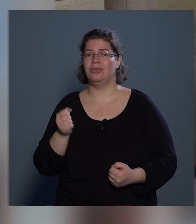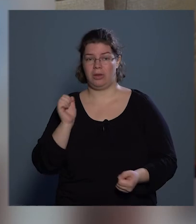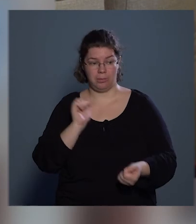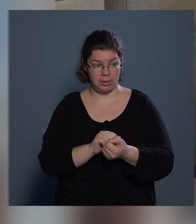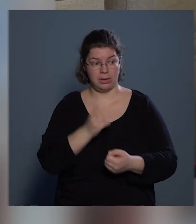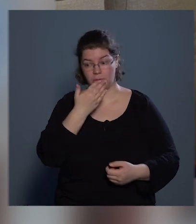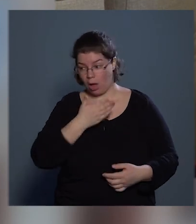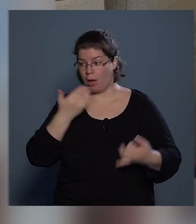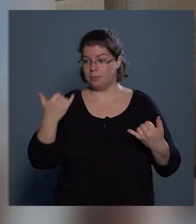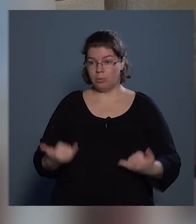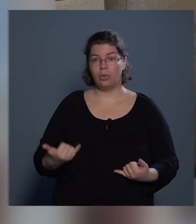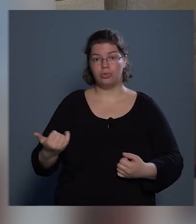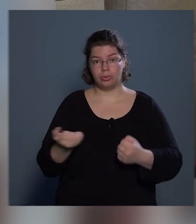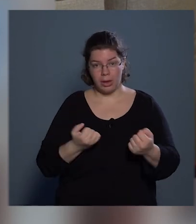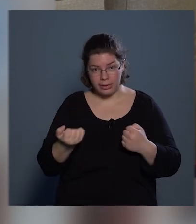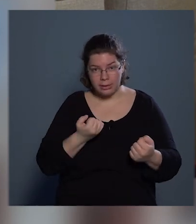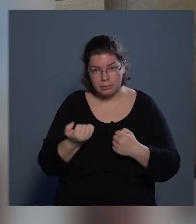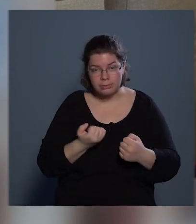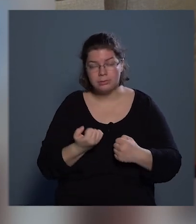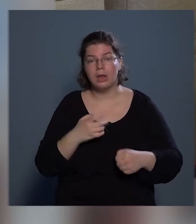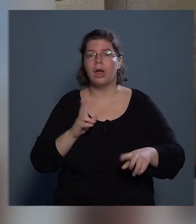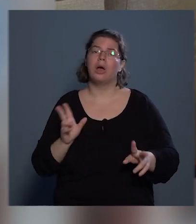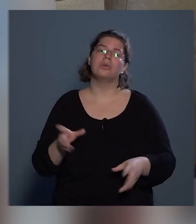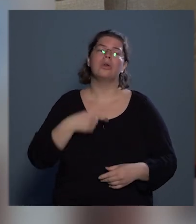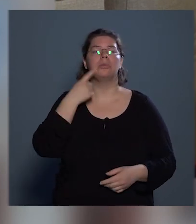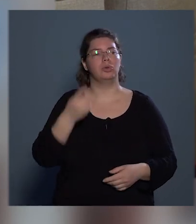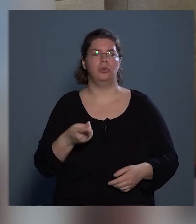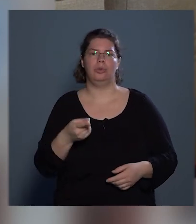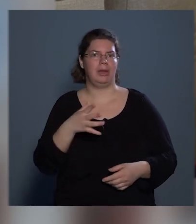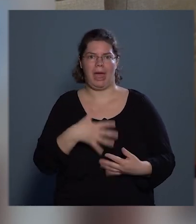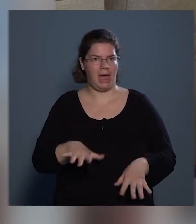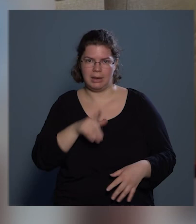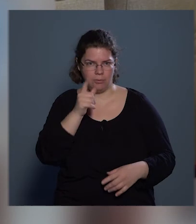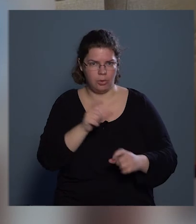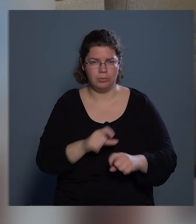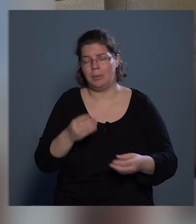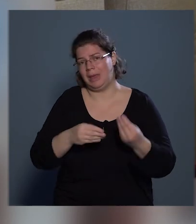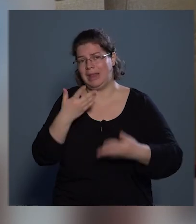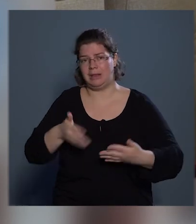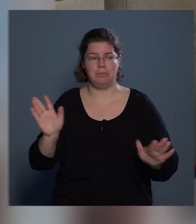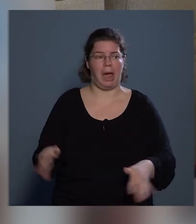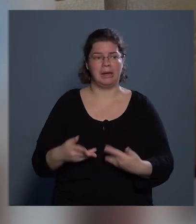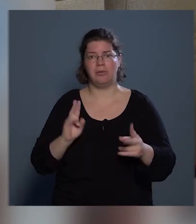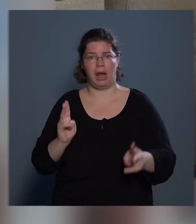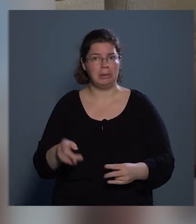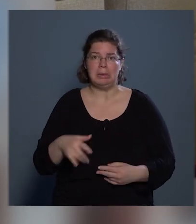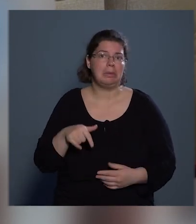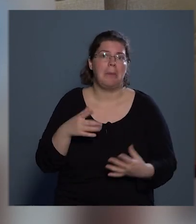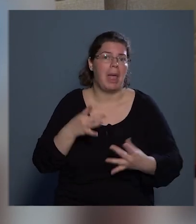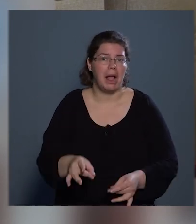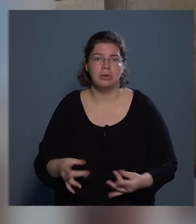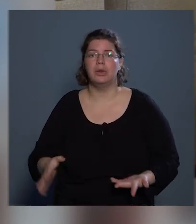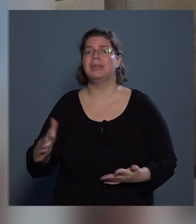most egyeztetést folytat a testület, azzal mondjuk kárt nem okoz, mert tárgyalni bárkivel lehet. Tehát ez nem egy elköteleződés, nem